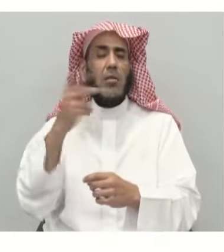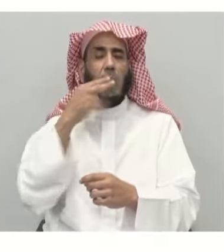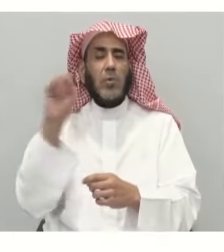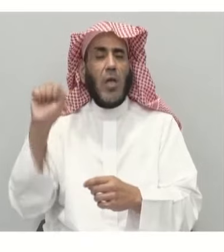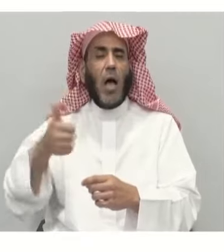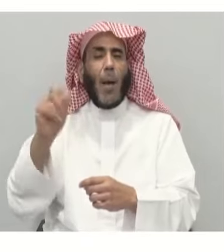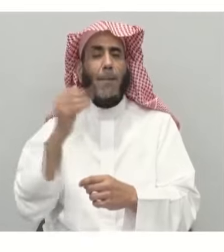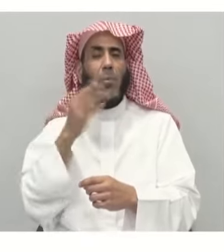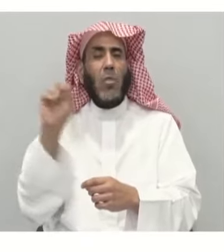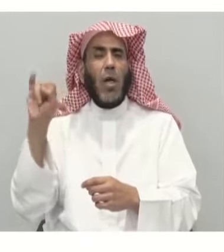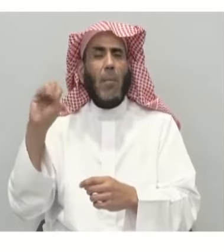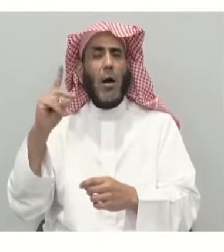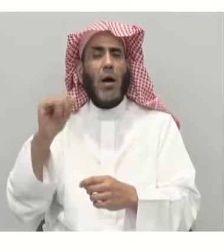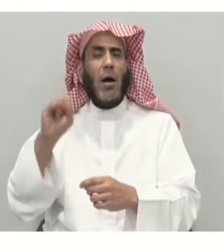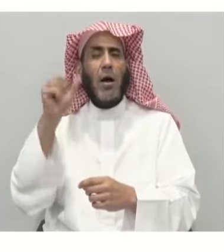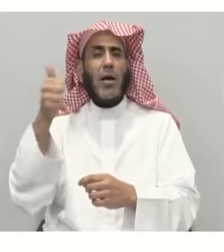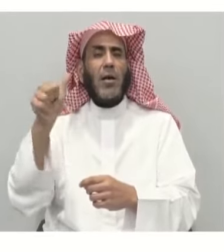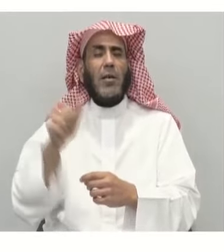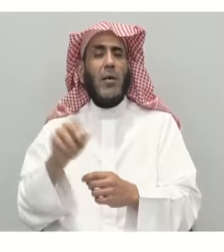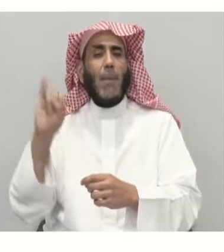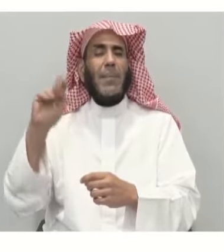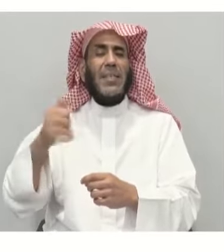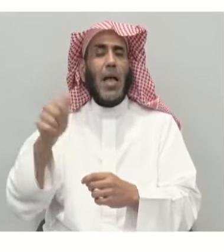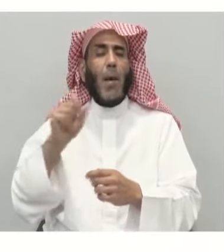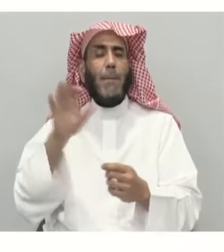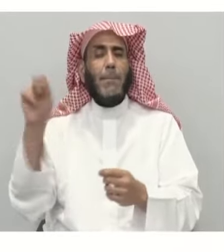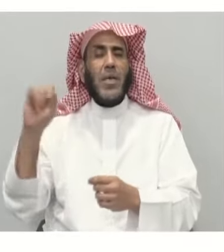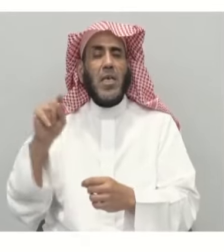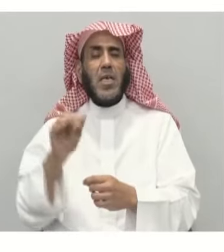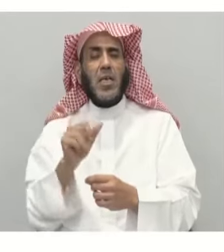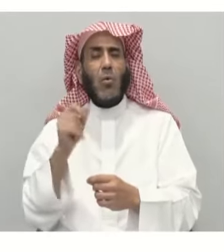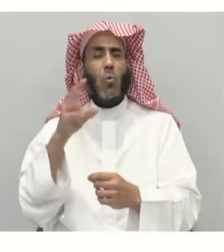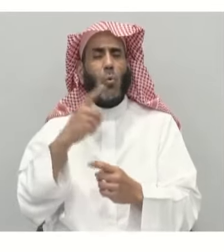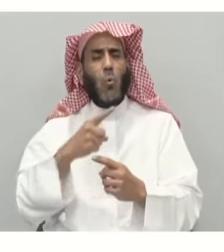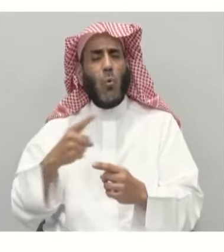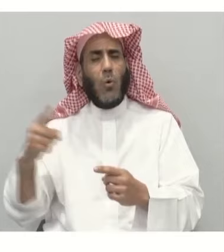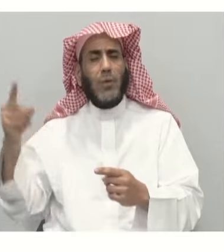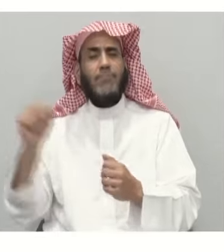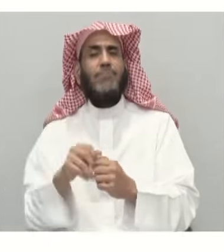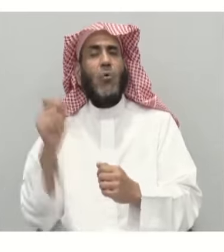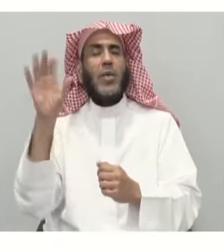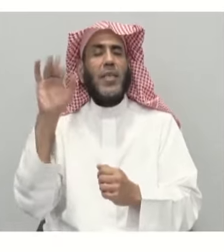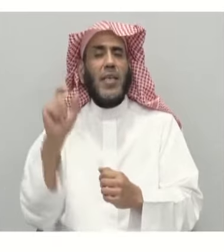ضما مساله مساله بئر قراءه شؤون وضوء هدوء